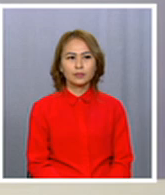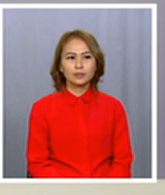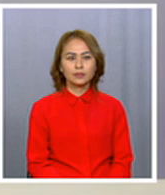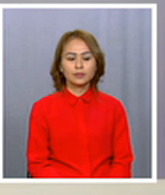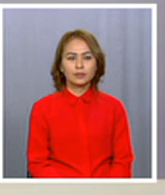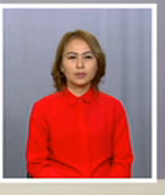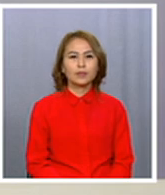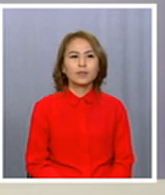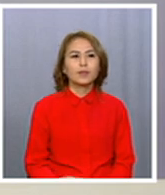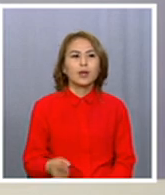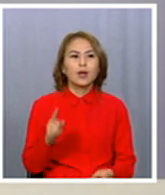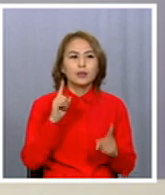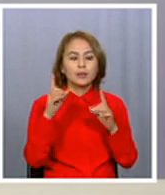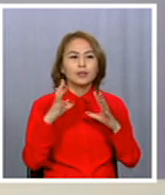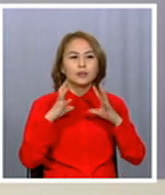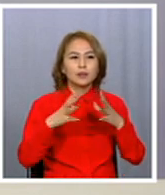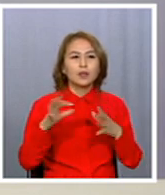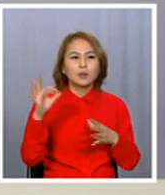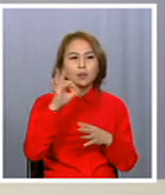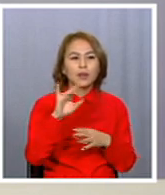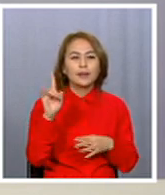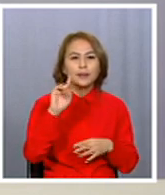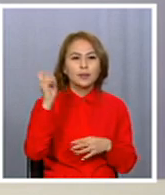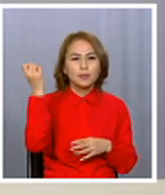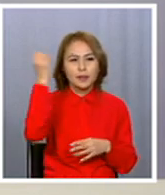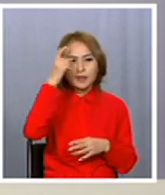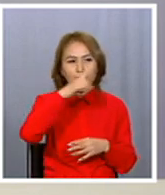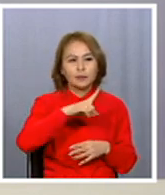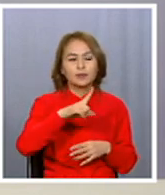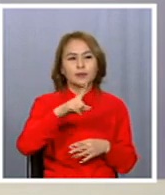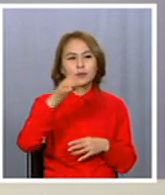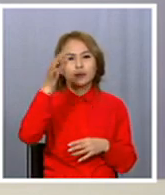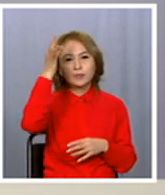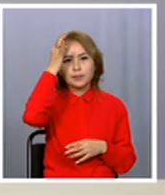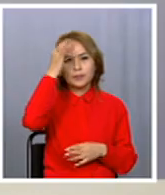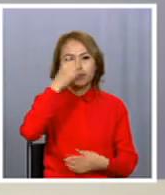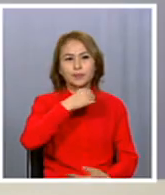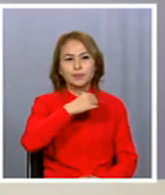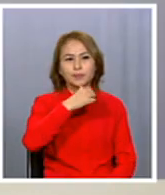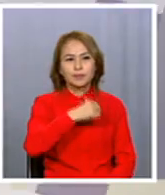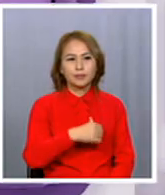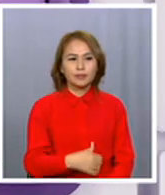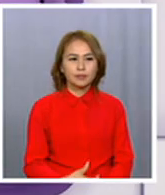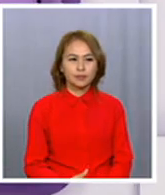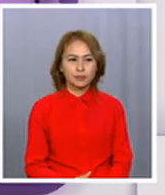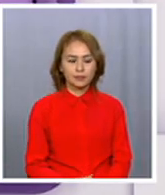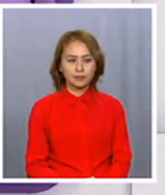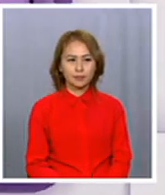Аспан денелері туралы не білетініңізді еске түсіріңіз.